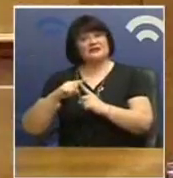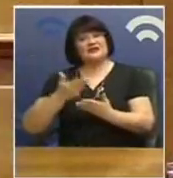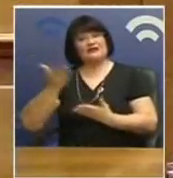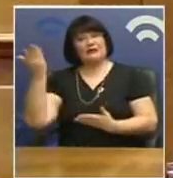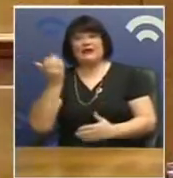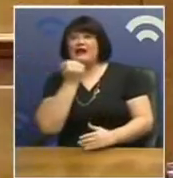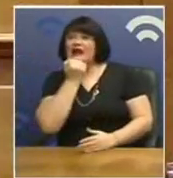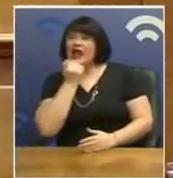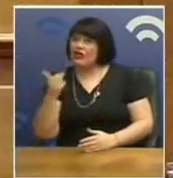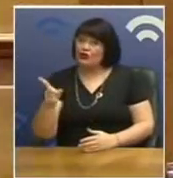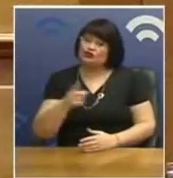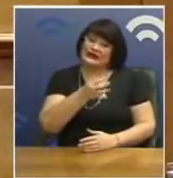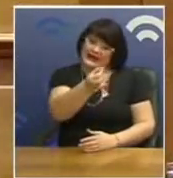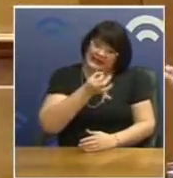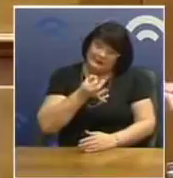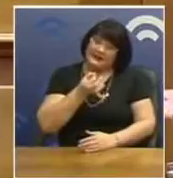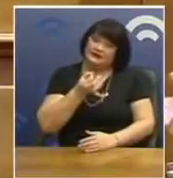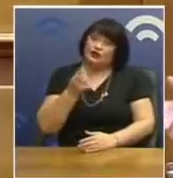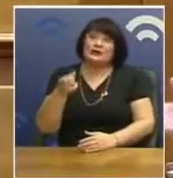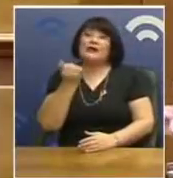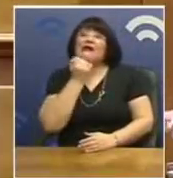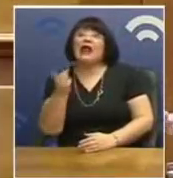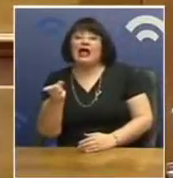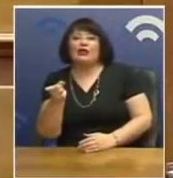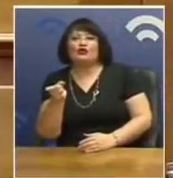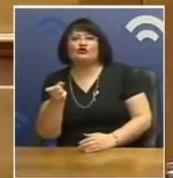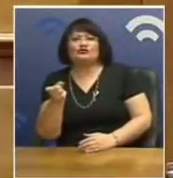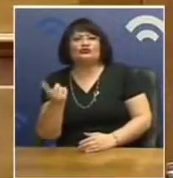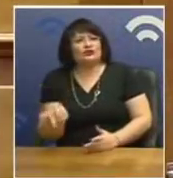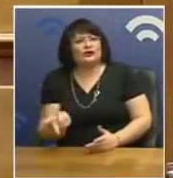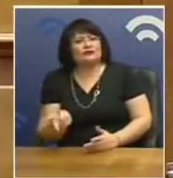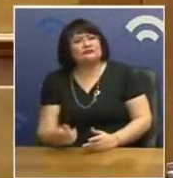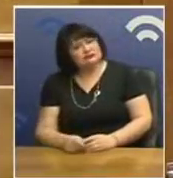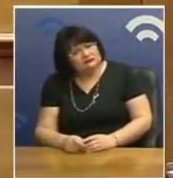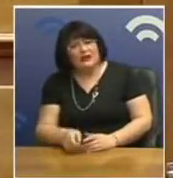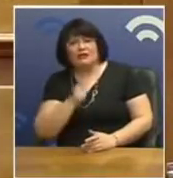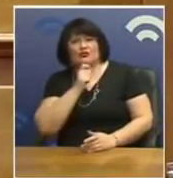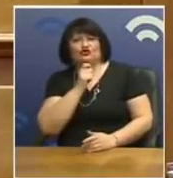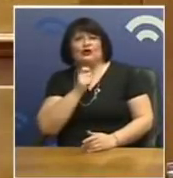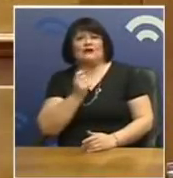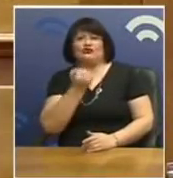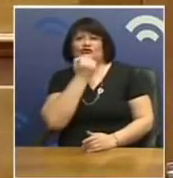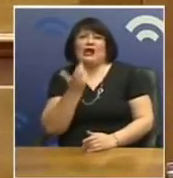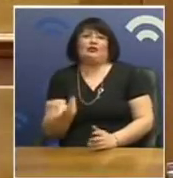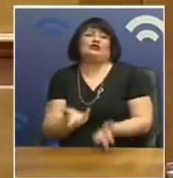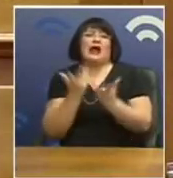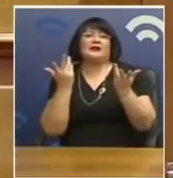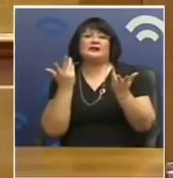υπέπεσε σε ένα λάθος, μας είπατε κι εσείς, μπορεί να υποπέσει κανείς σε λάθος, ακόμα και ένα δημοσιογράφος, γιατί δεν